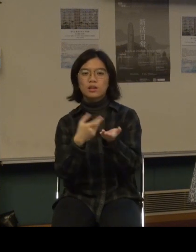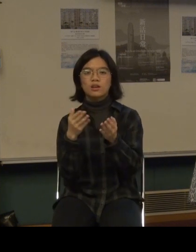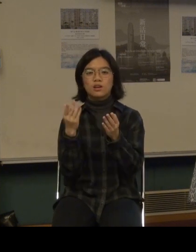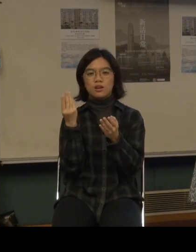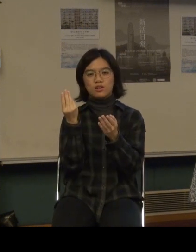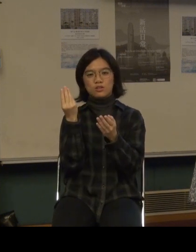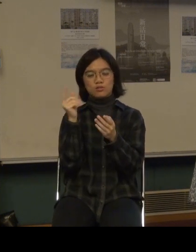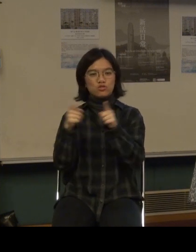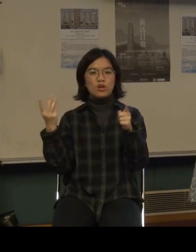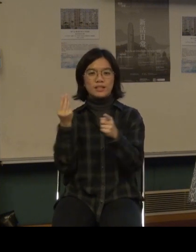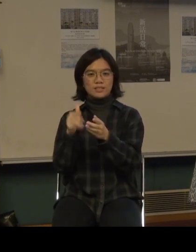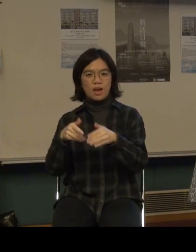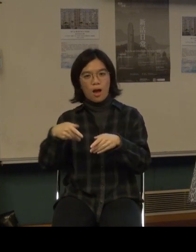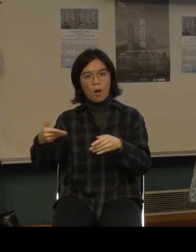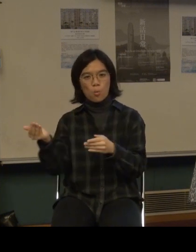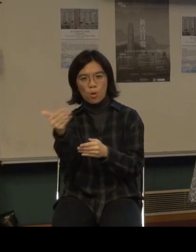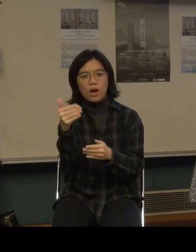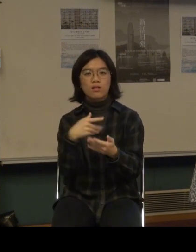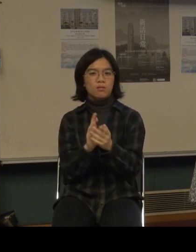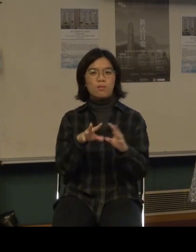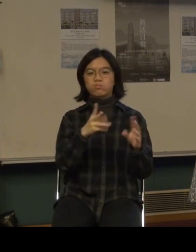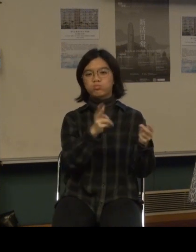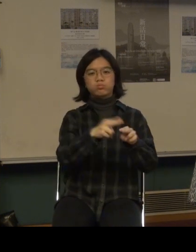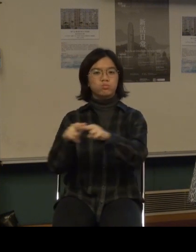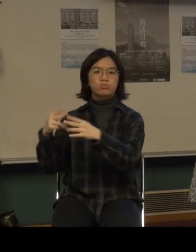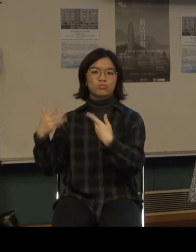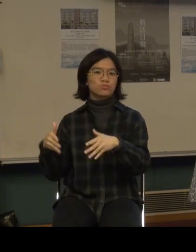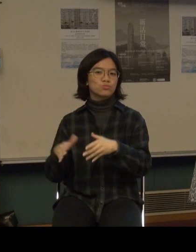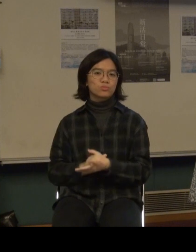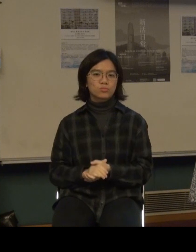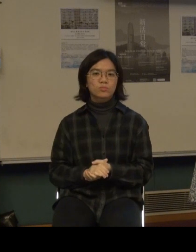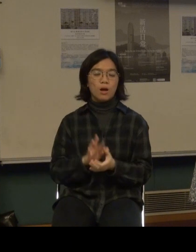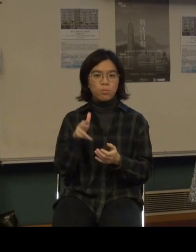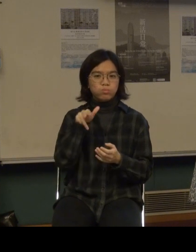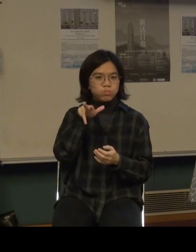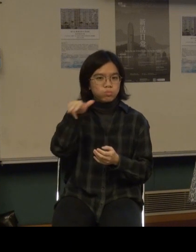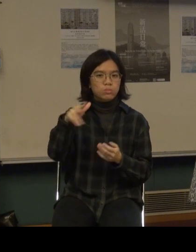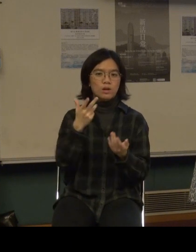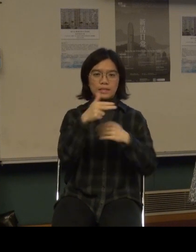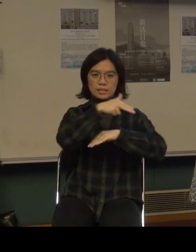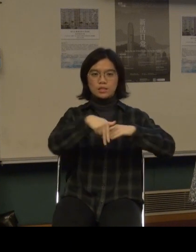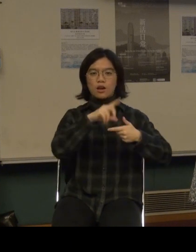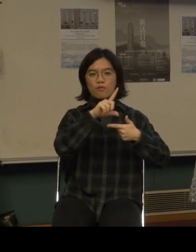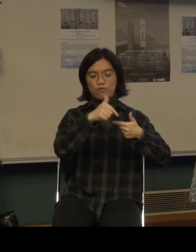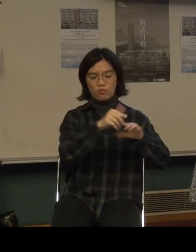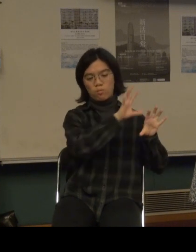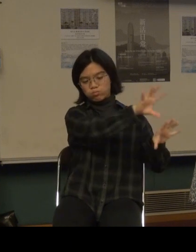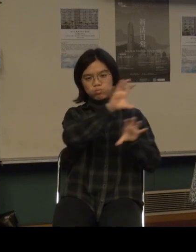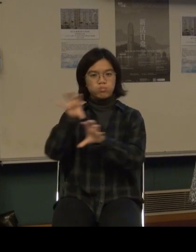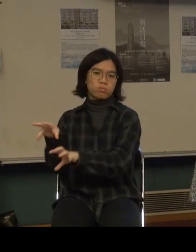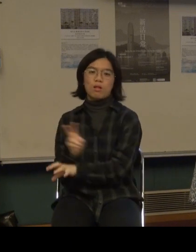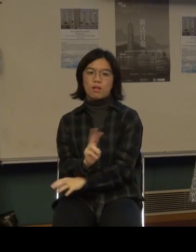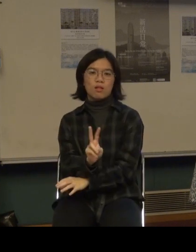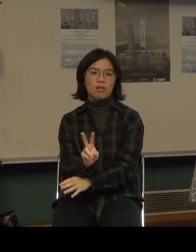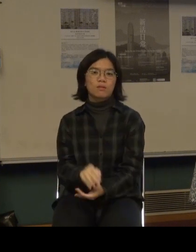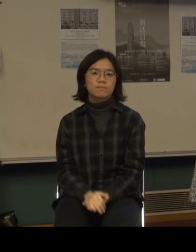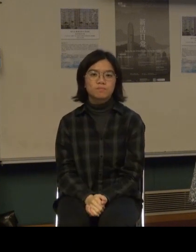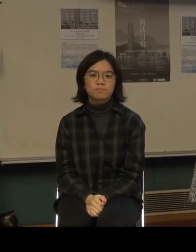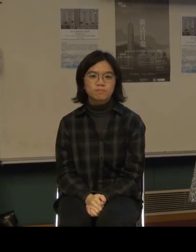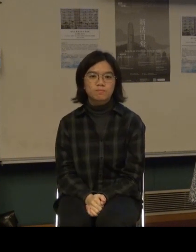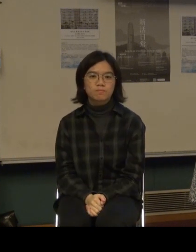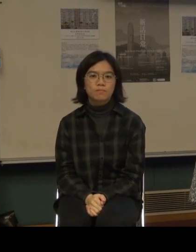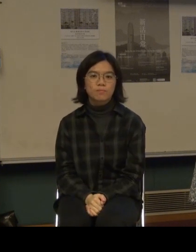咧就已經拆咗，但你都會見到嗰個模組化，因為重複。嗰個長條型大廈呢個處理方法，咁啊當然